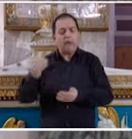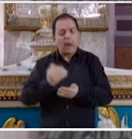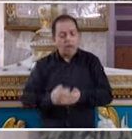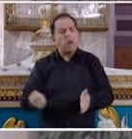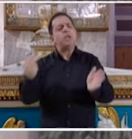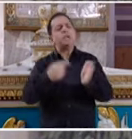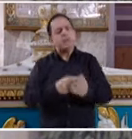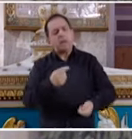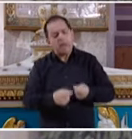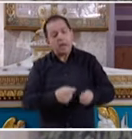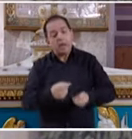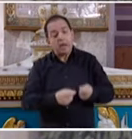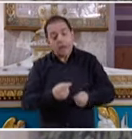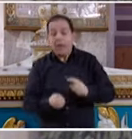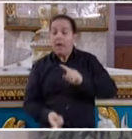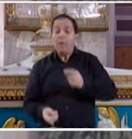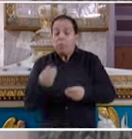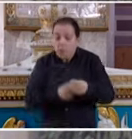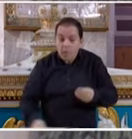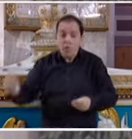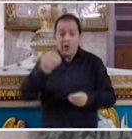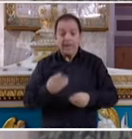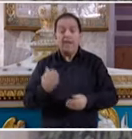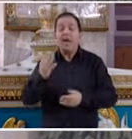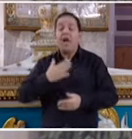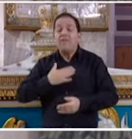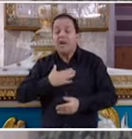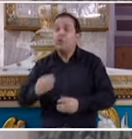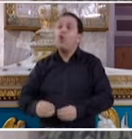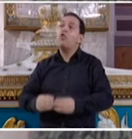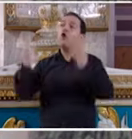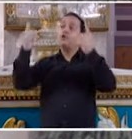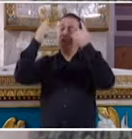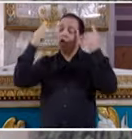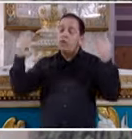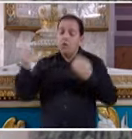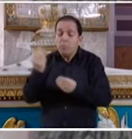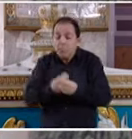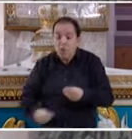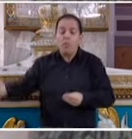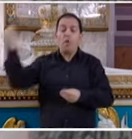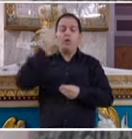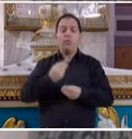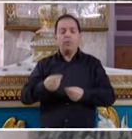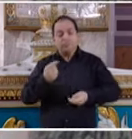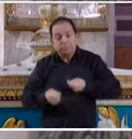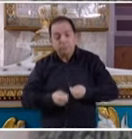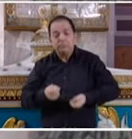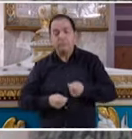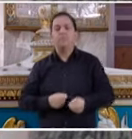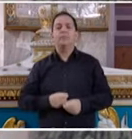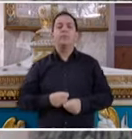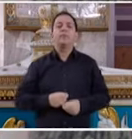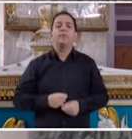χιλιάρι να κάνεις με το ευχαριστώ σοι Κύριε και το δόξε σοι ο Θεός. Αδελφοί μου, το ευχαριστώ και